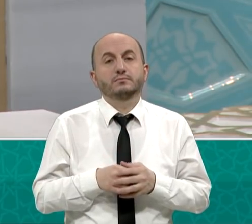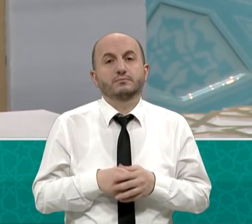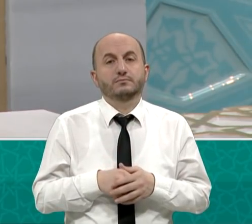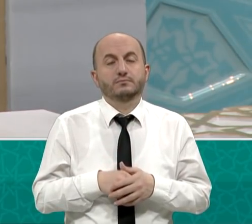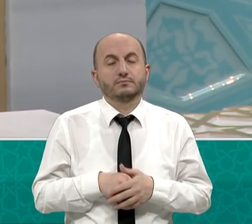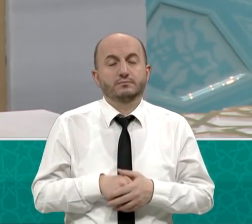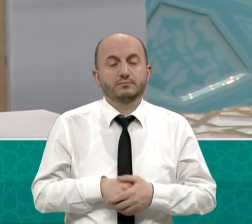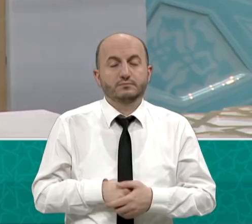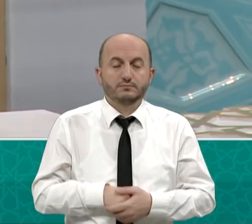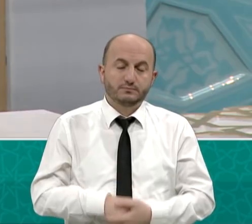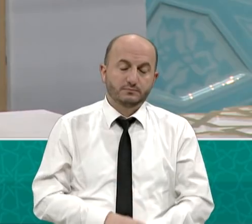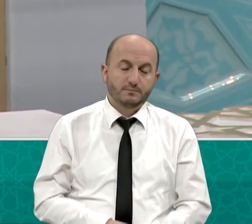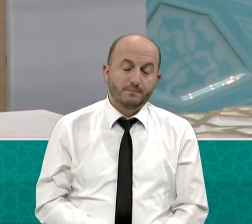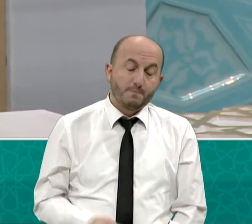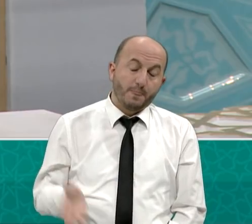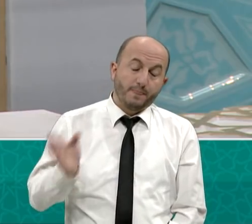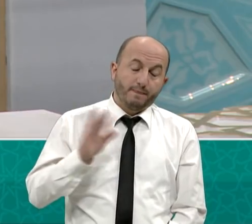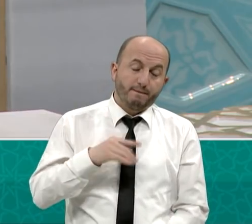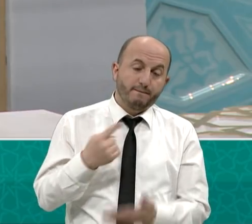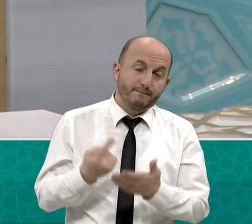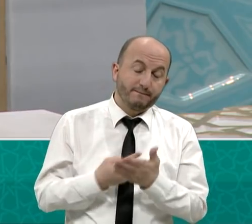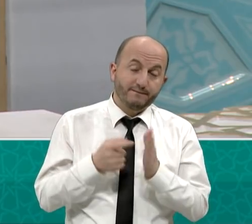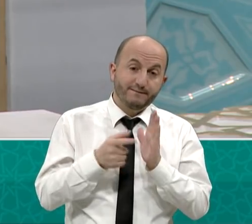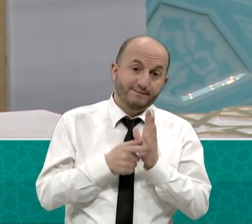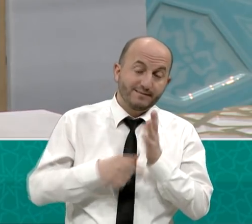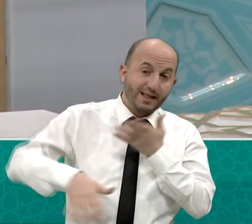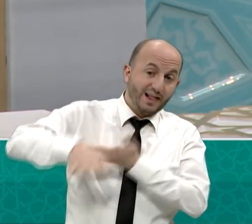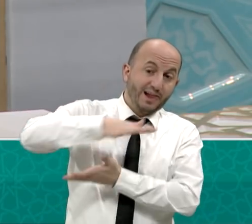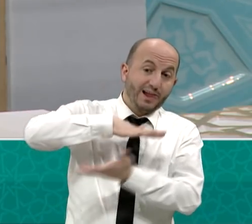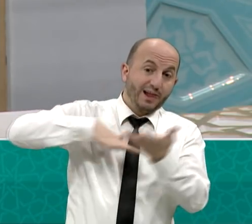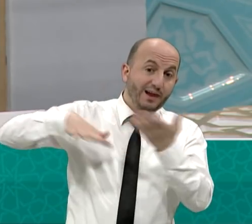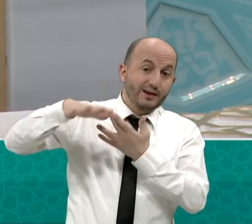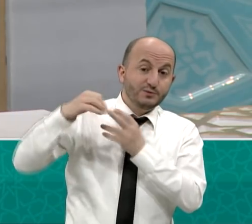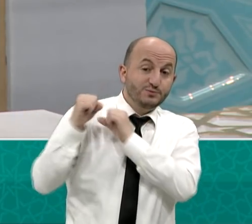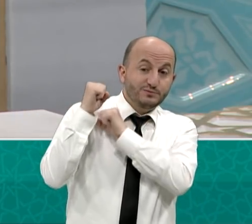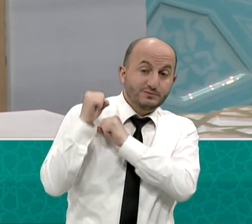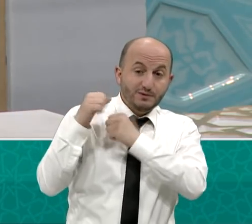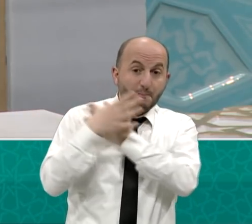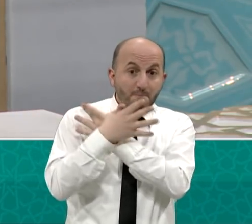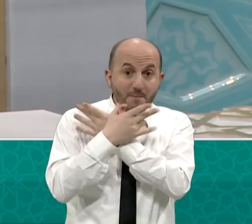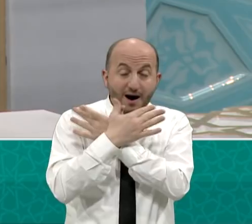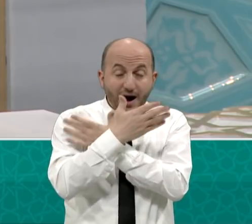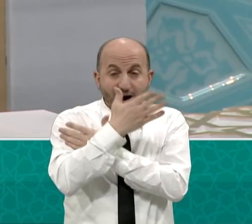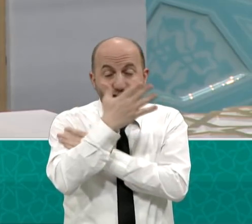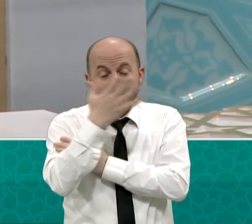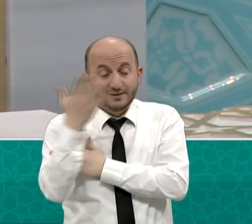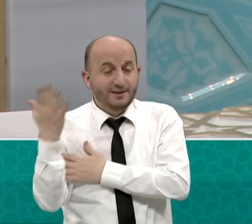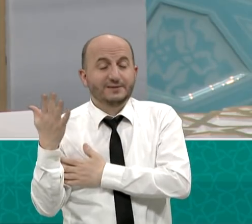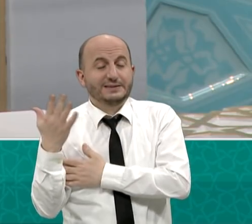şey. Bir başka ayette arşı taşıyan melekler der ki, اَلَّذ۪ينَ يَحْمِلُونَ الْعَرْشَ وَمَنْ